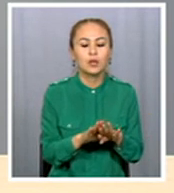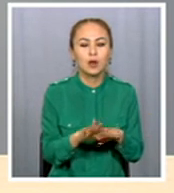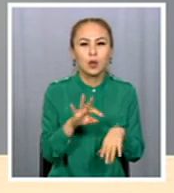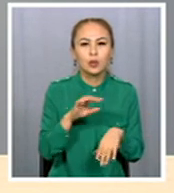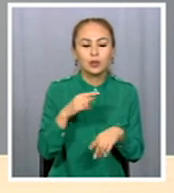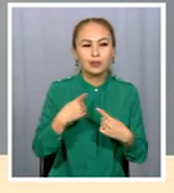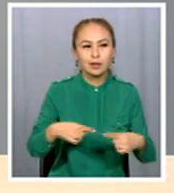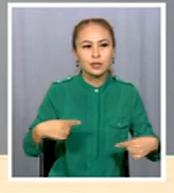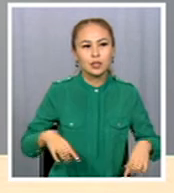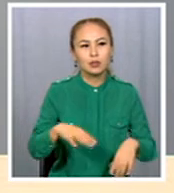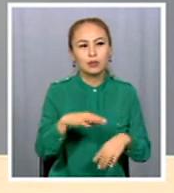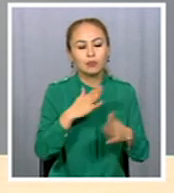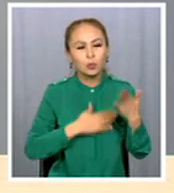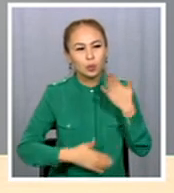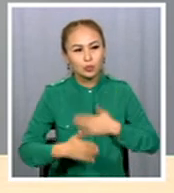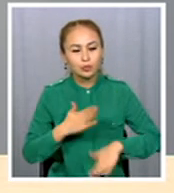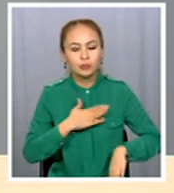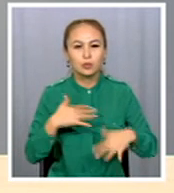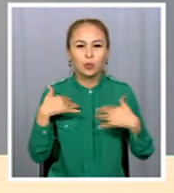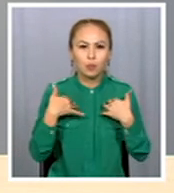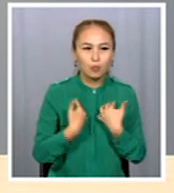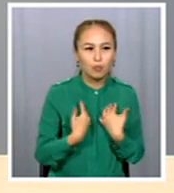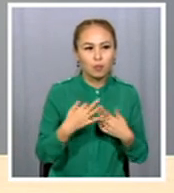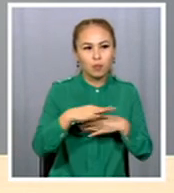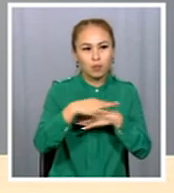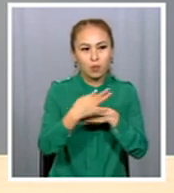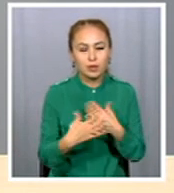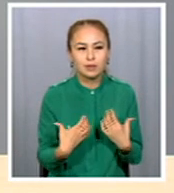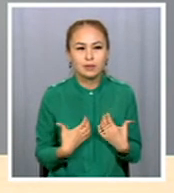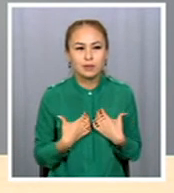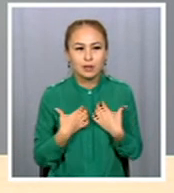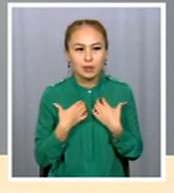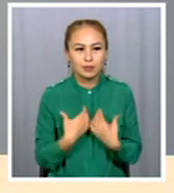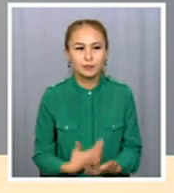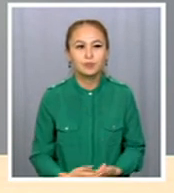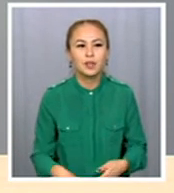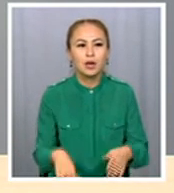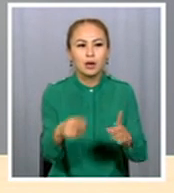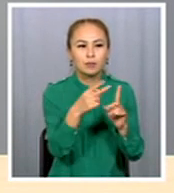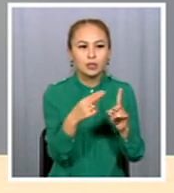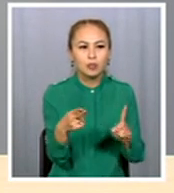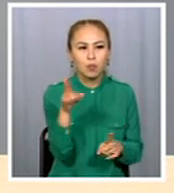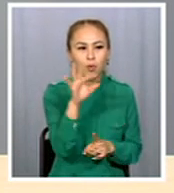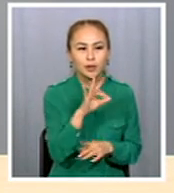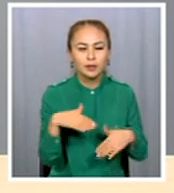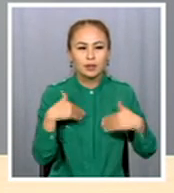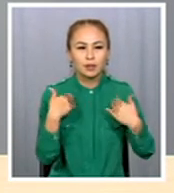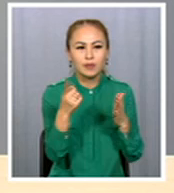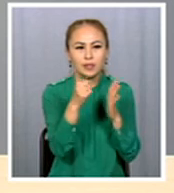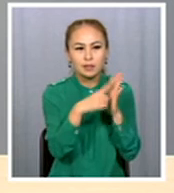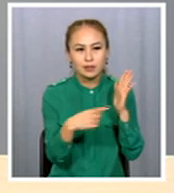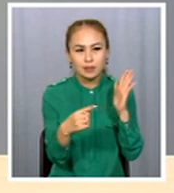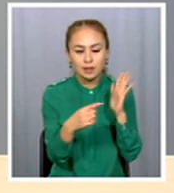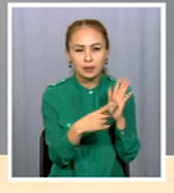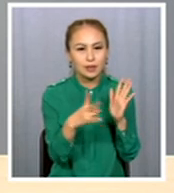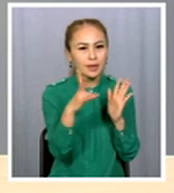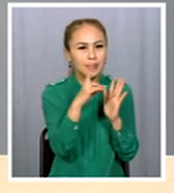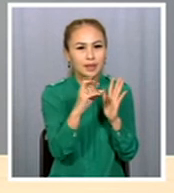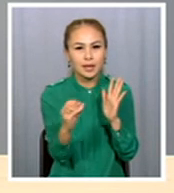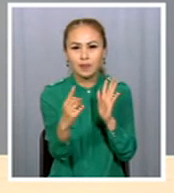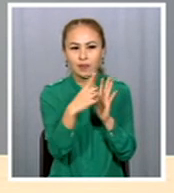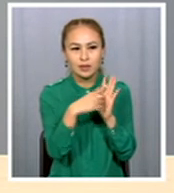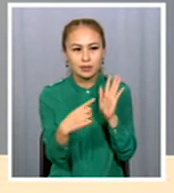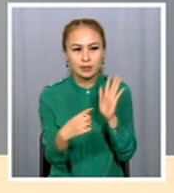– радость, грусть, боль, страх. Предложения по интонации бывают восклицательные